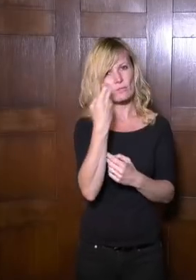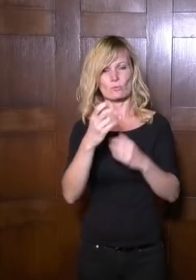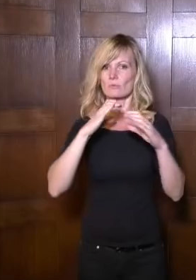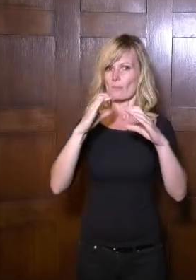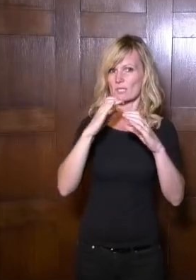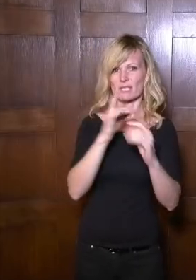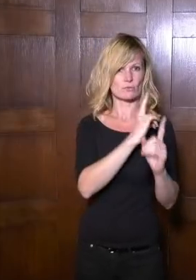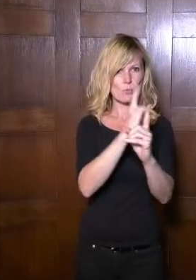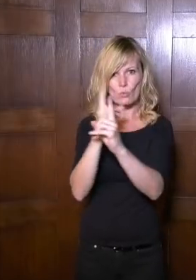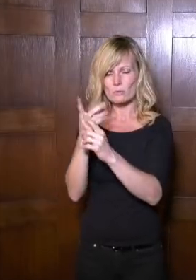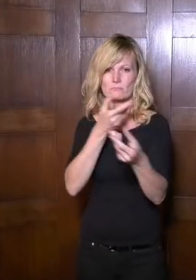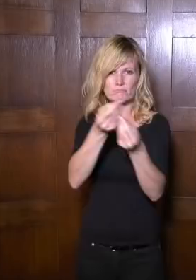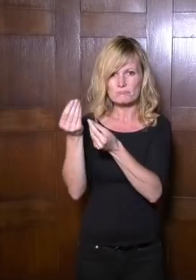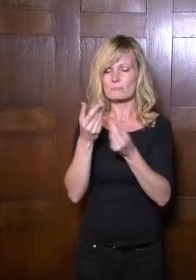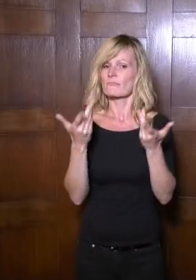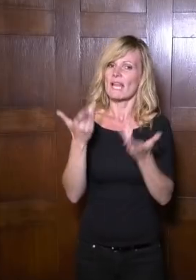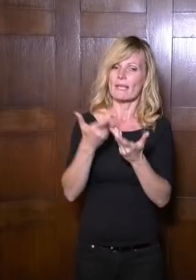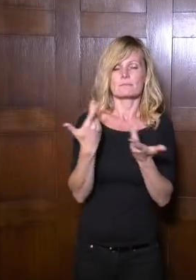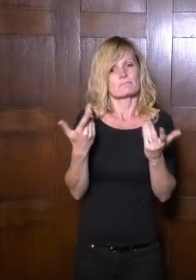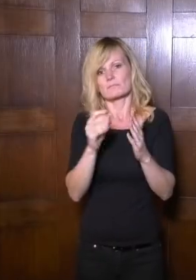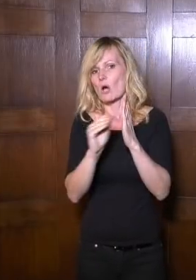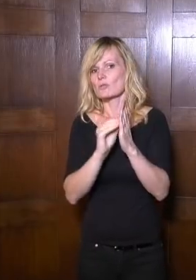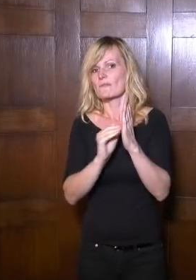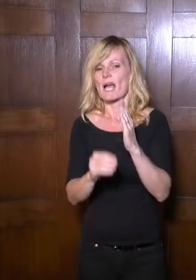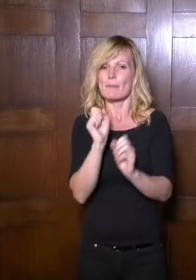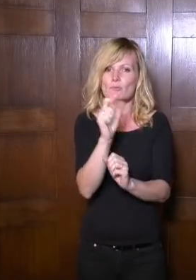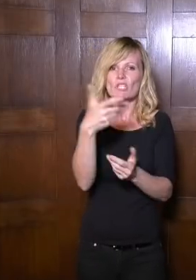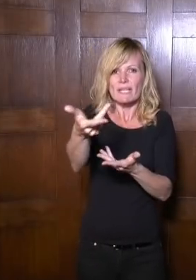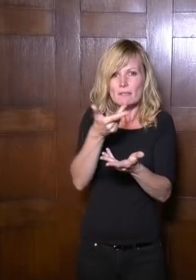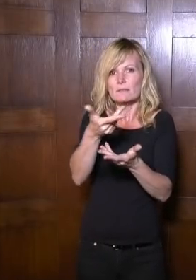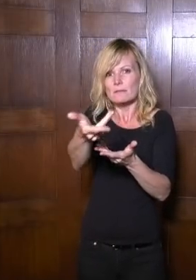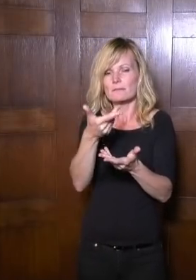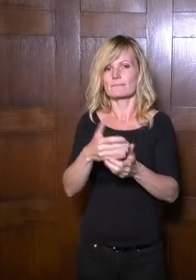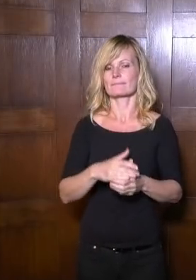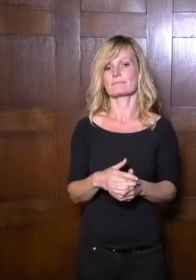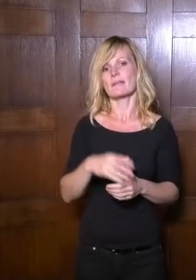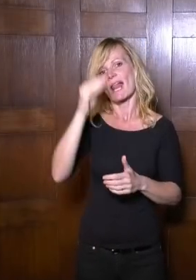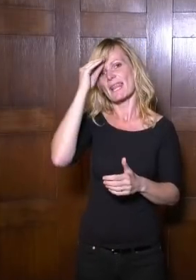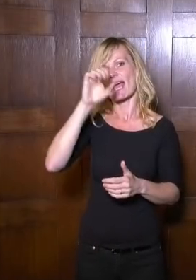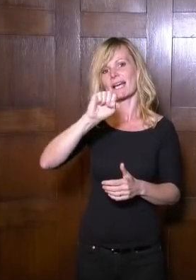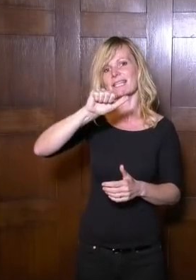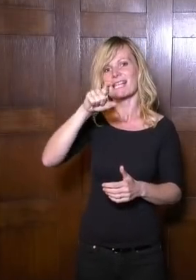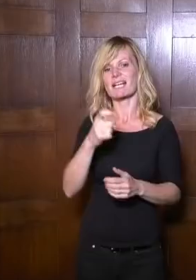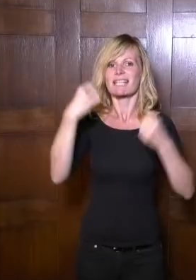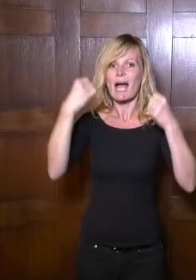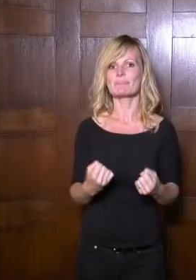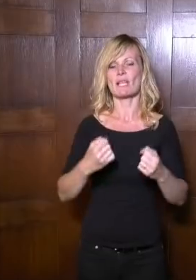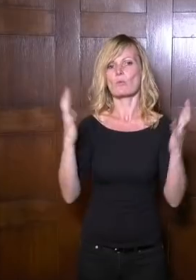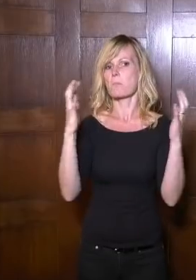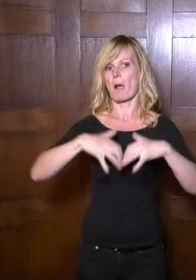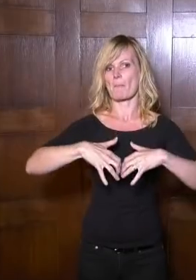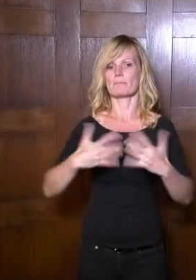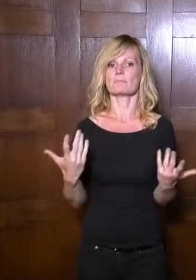ermöglichen, vielleicht auch Hausaufgaben zuzuschicken. Und es hat nicht immer geklappt. Lernsachs hat absolut versagt, aber es